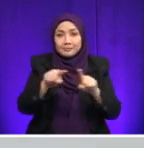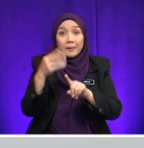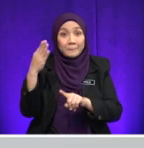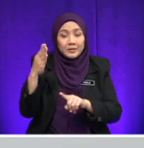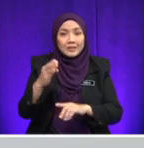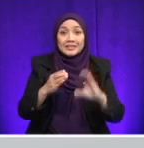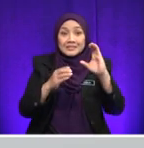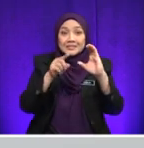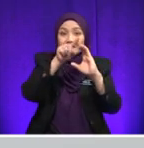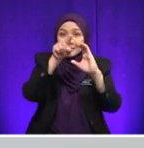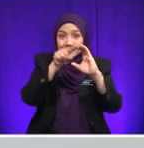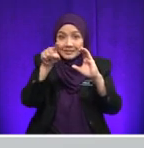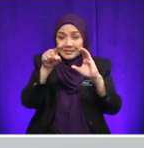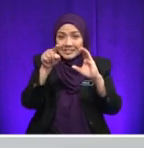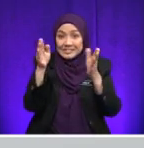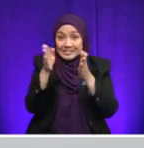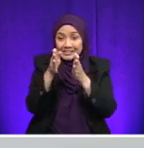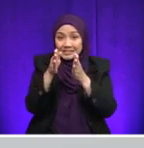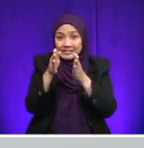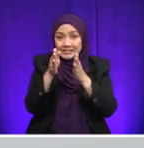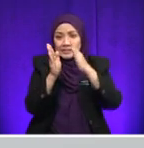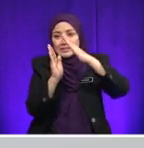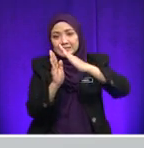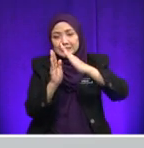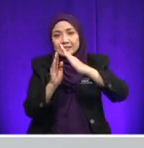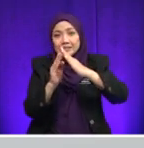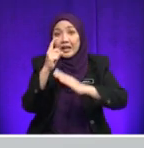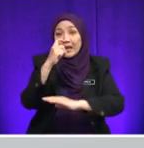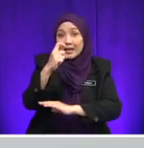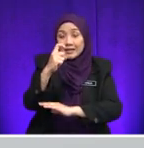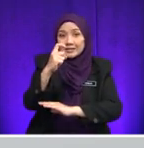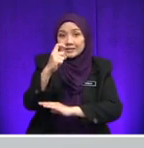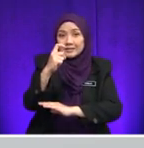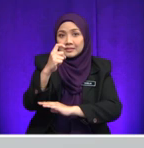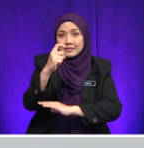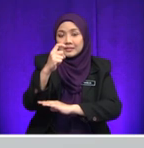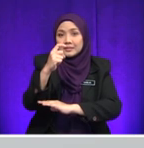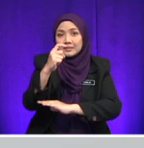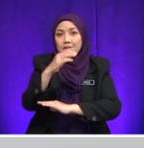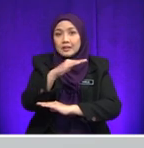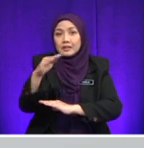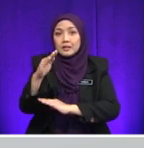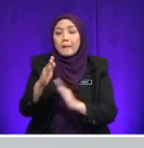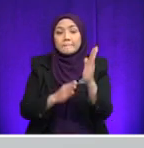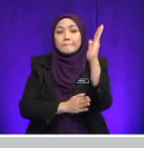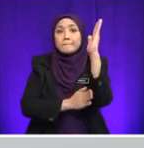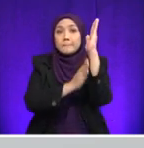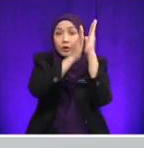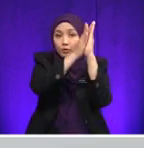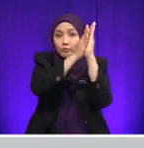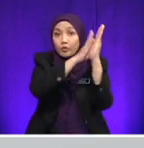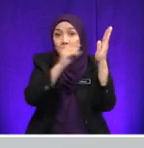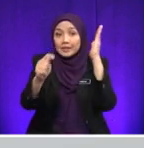Sisi condong di kuasa dua kan sama dengan x Sisi mengukur dan akan ditambah dengan